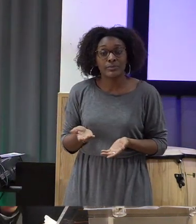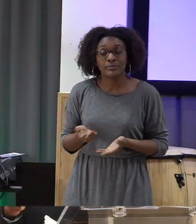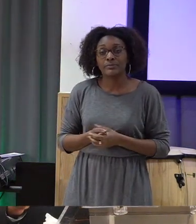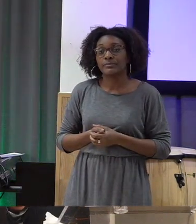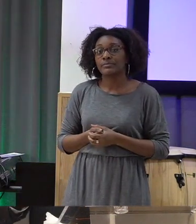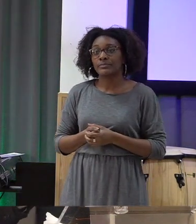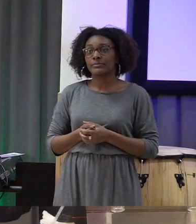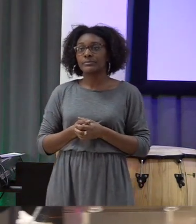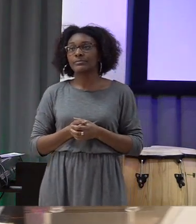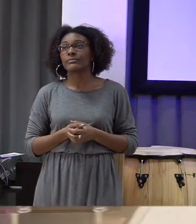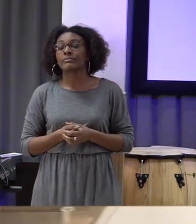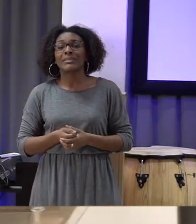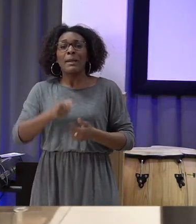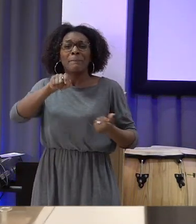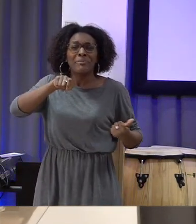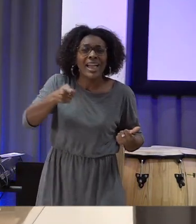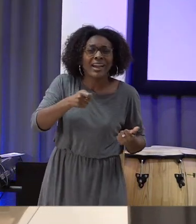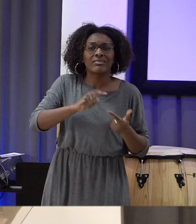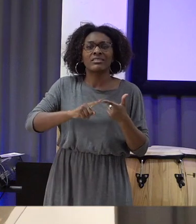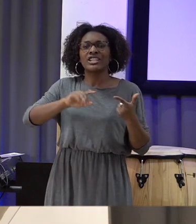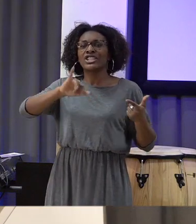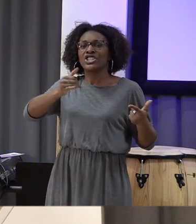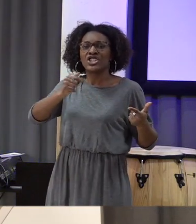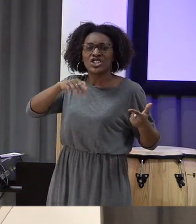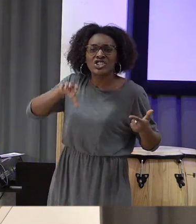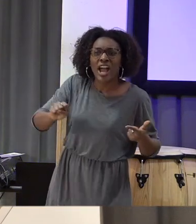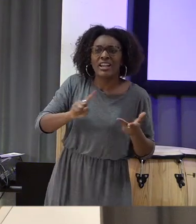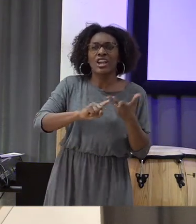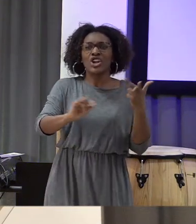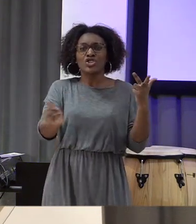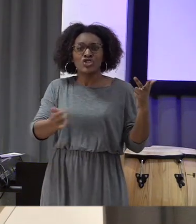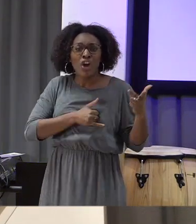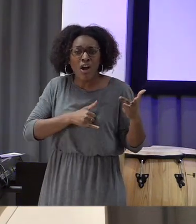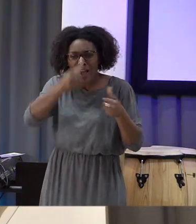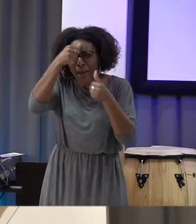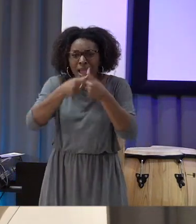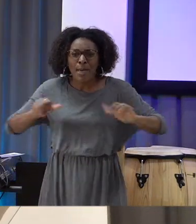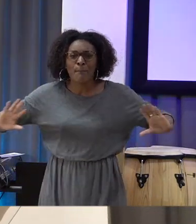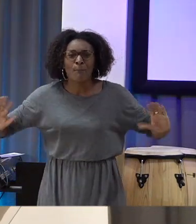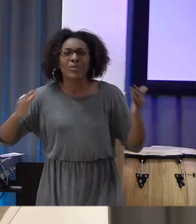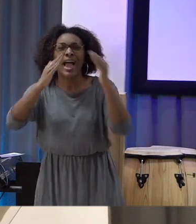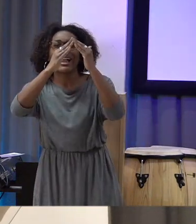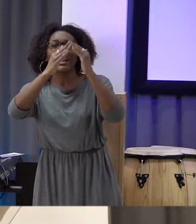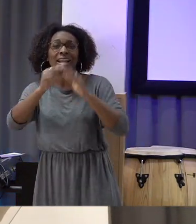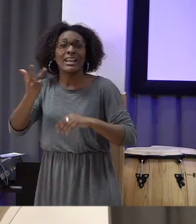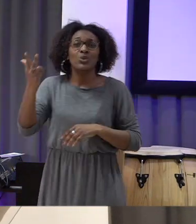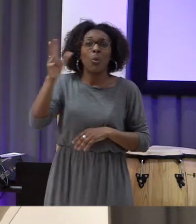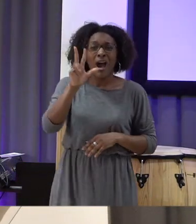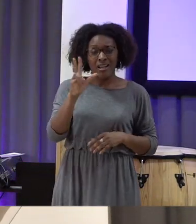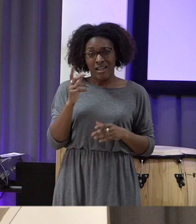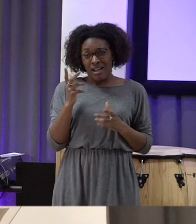Pierre, Jacques et Jean, sur la montagne, étaient accablés de